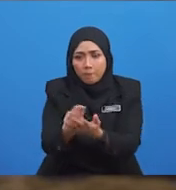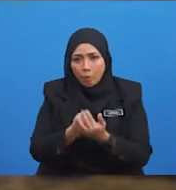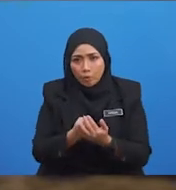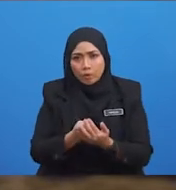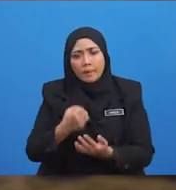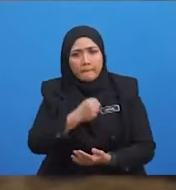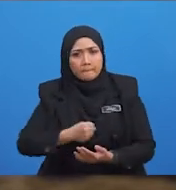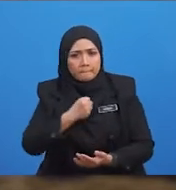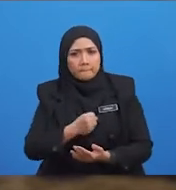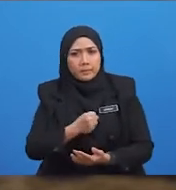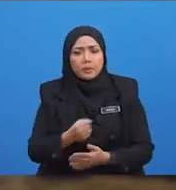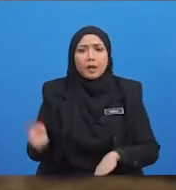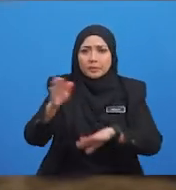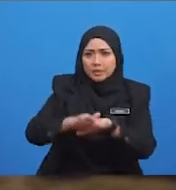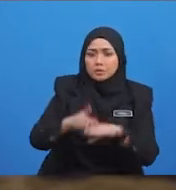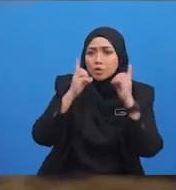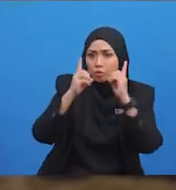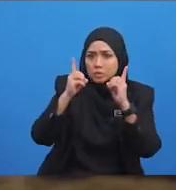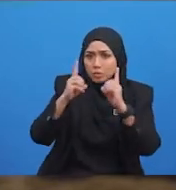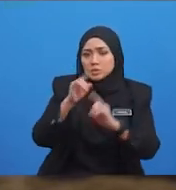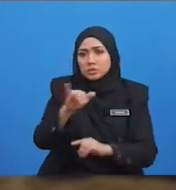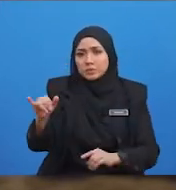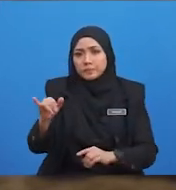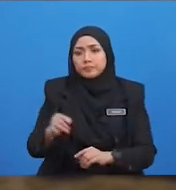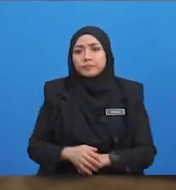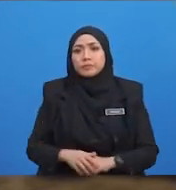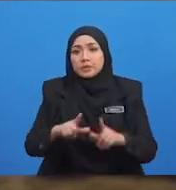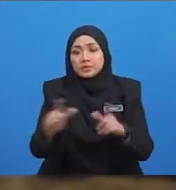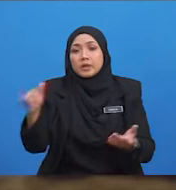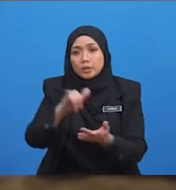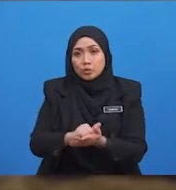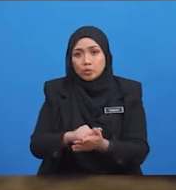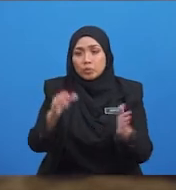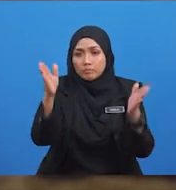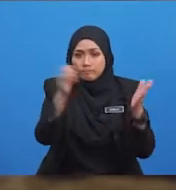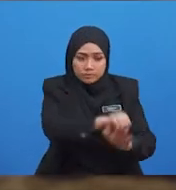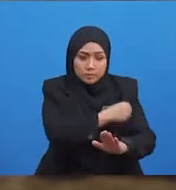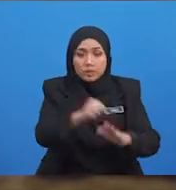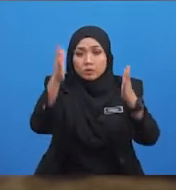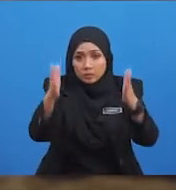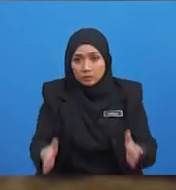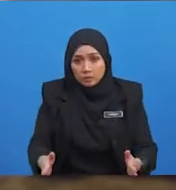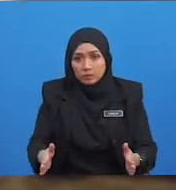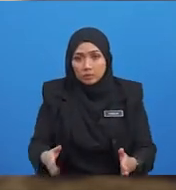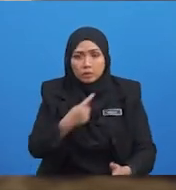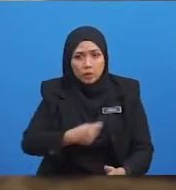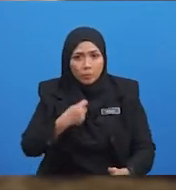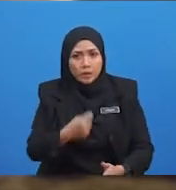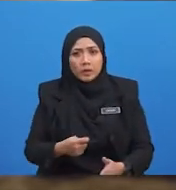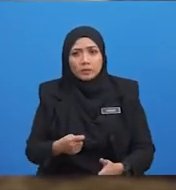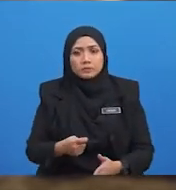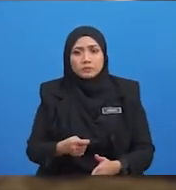Tuhan. Selain itu, penyajak bertaubat untuk tidak mengulangi dosanya